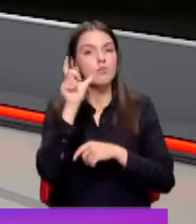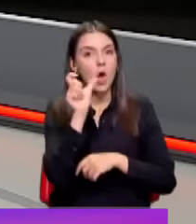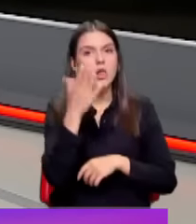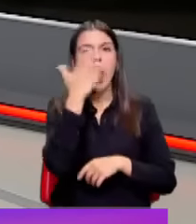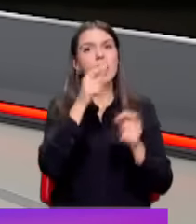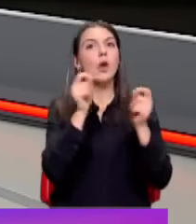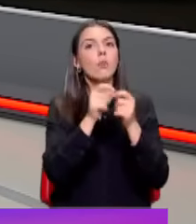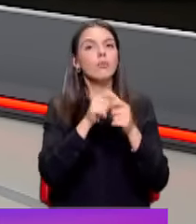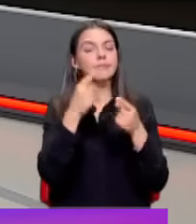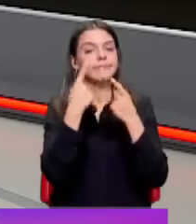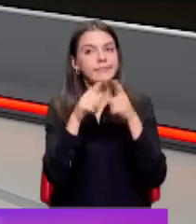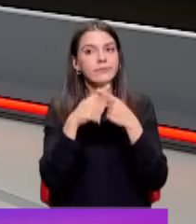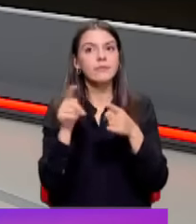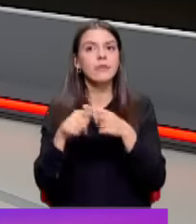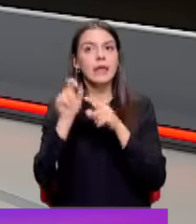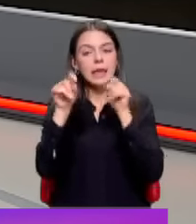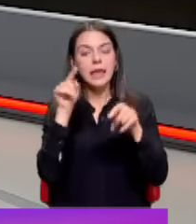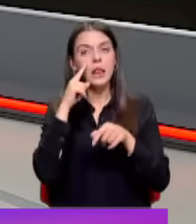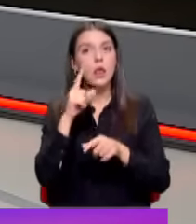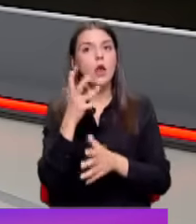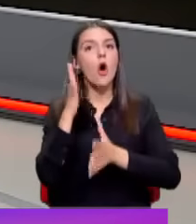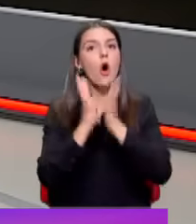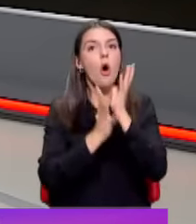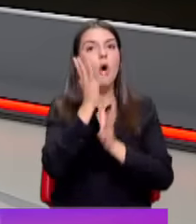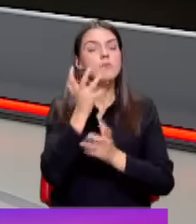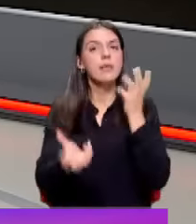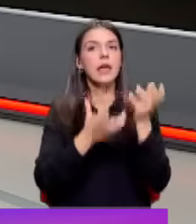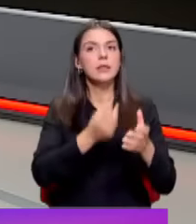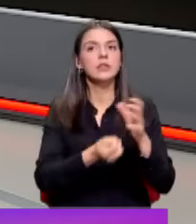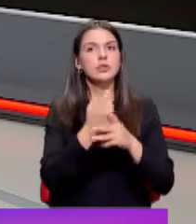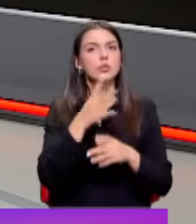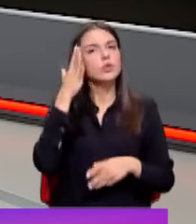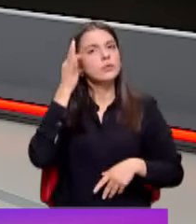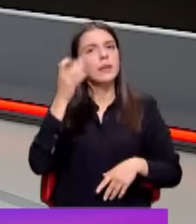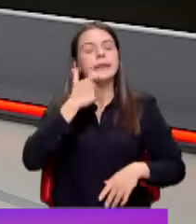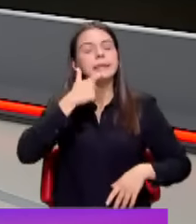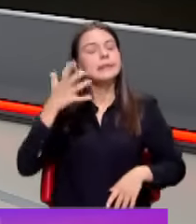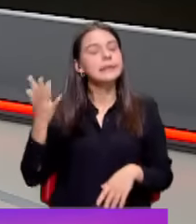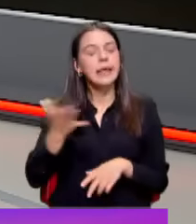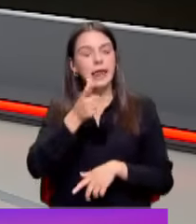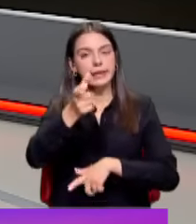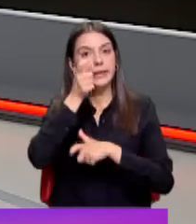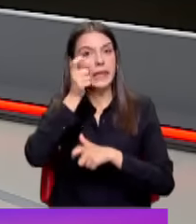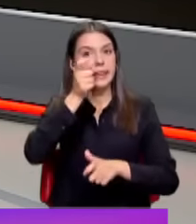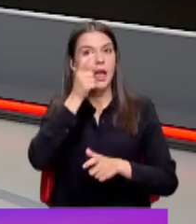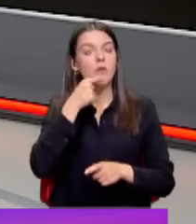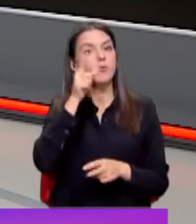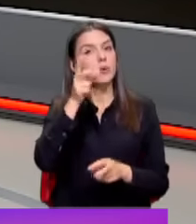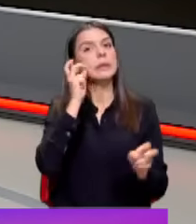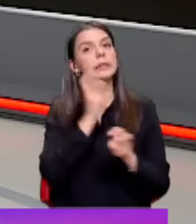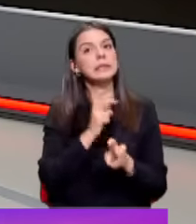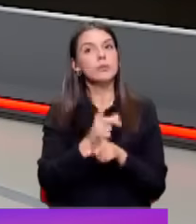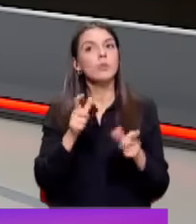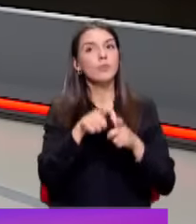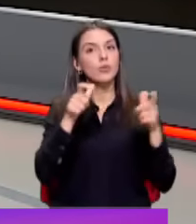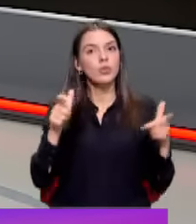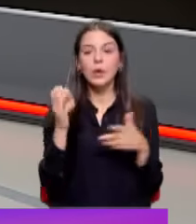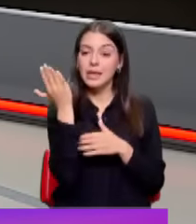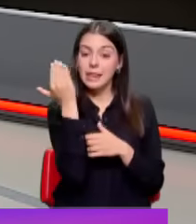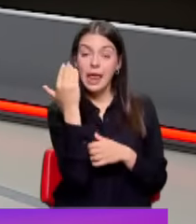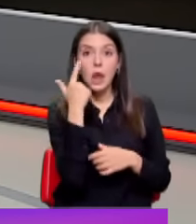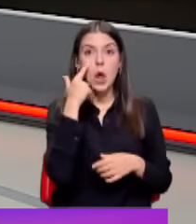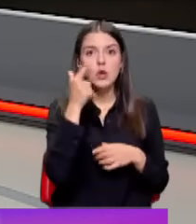farklı ilde orman yangınları çıktı. Uzmanlar yıllardır uyarıyorlar. Bu riskin büyüdüğünü,